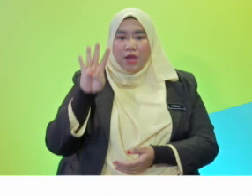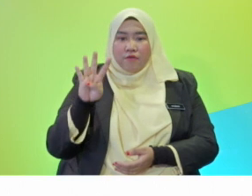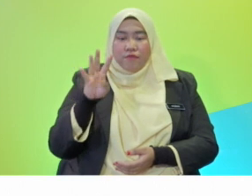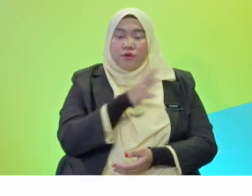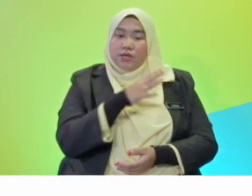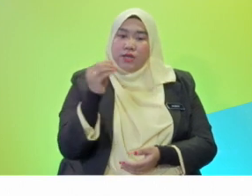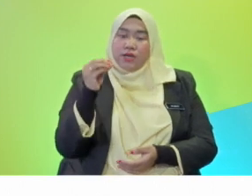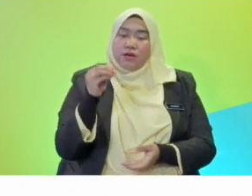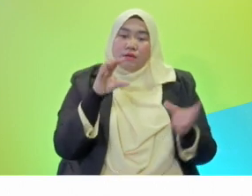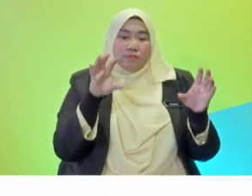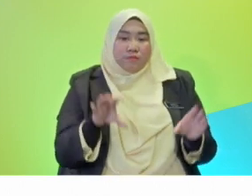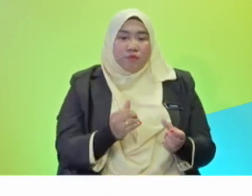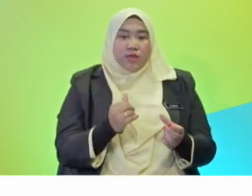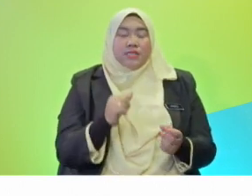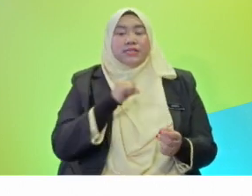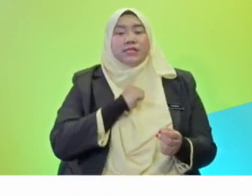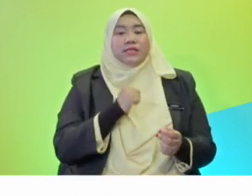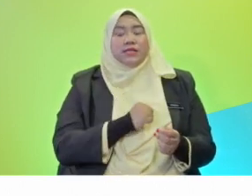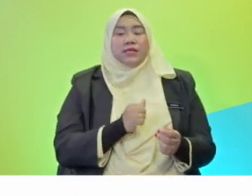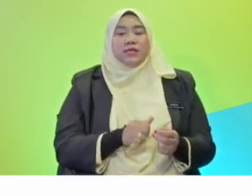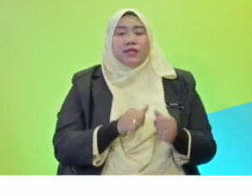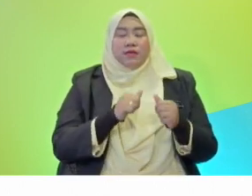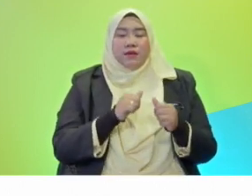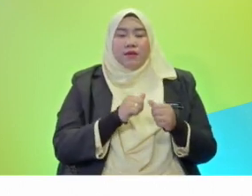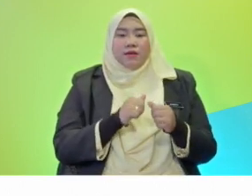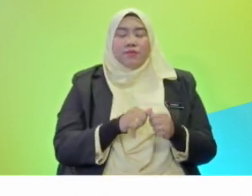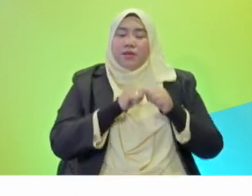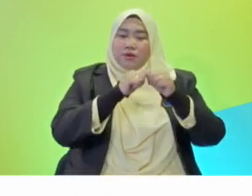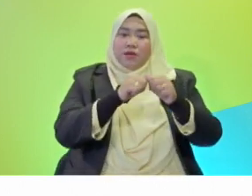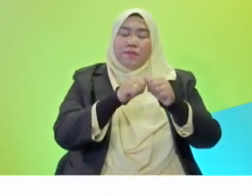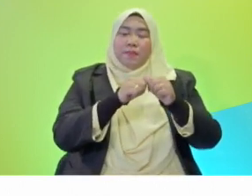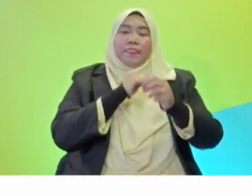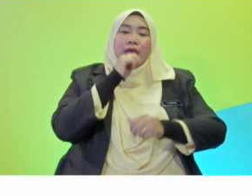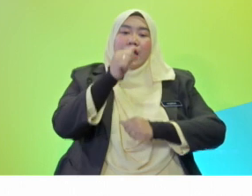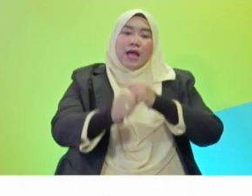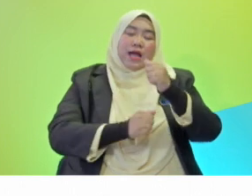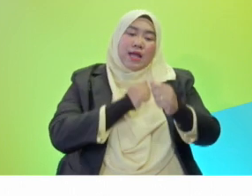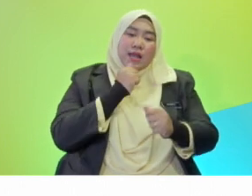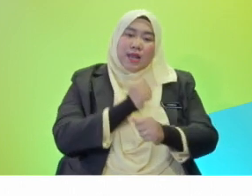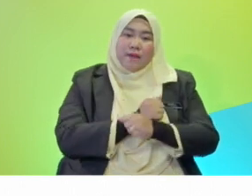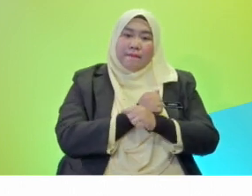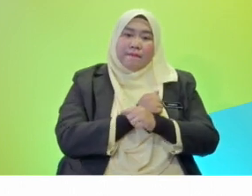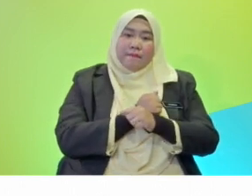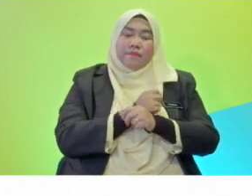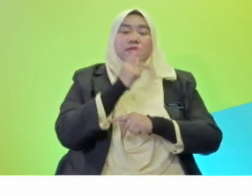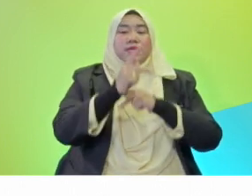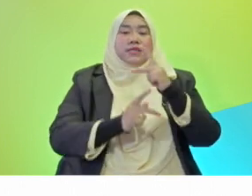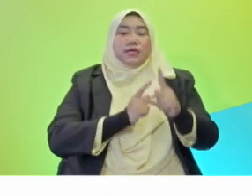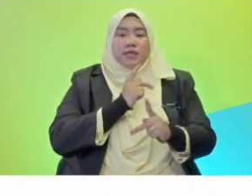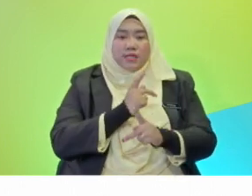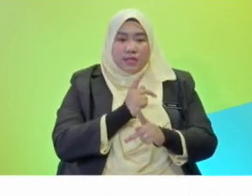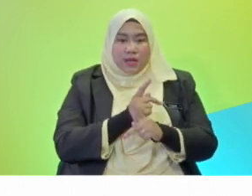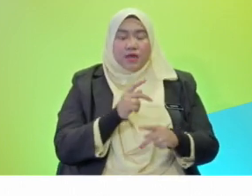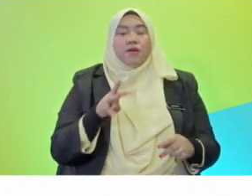kreativity mereka karena ia berkaitan dengan alam sekitar tajuk ini berkaitan dengan kelestarian alam sekitar maka murid